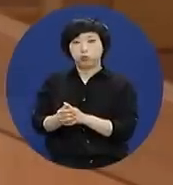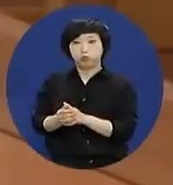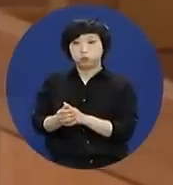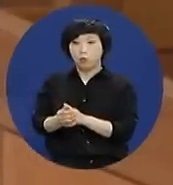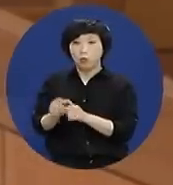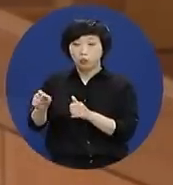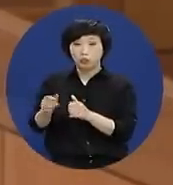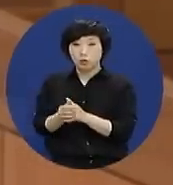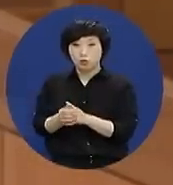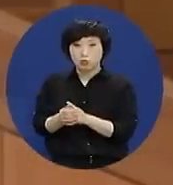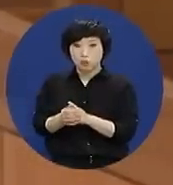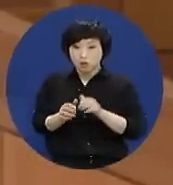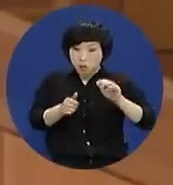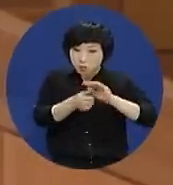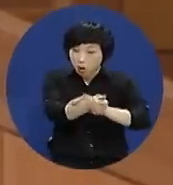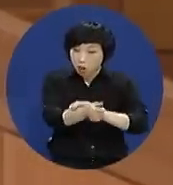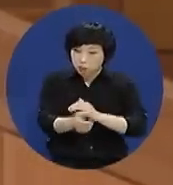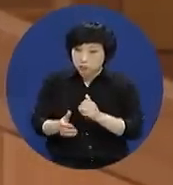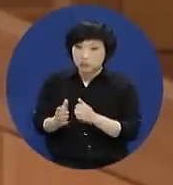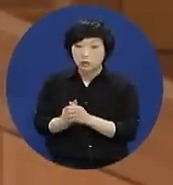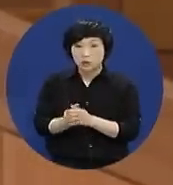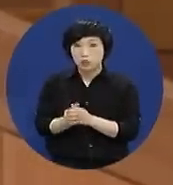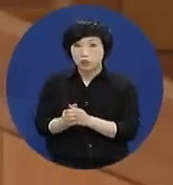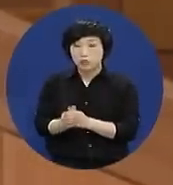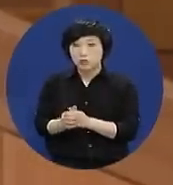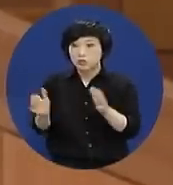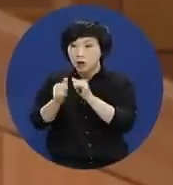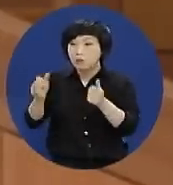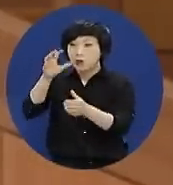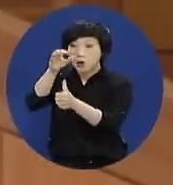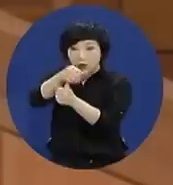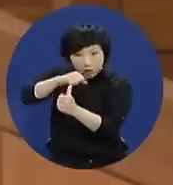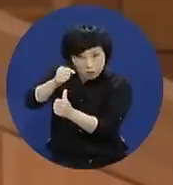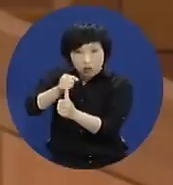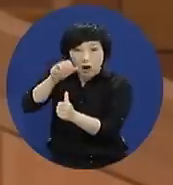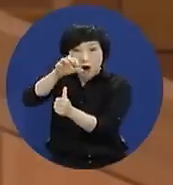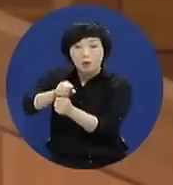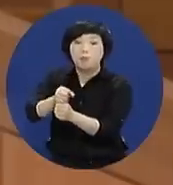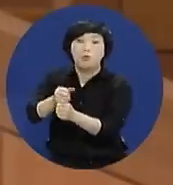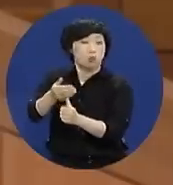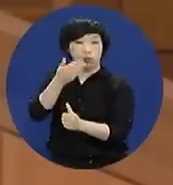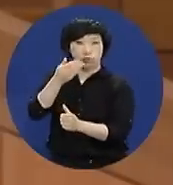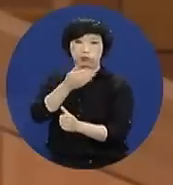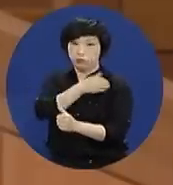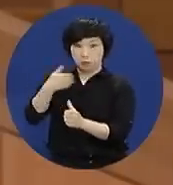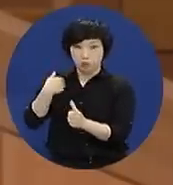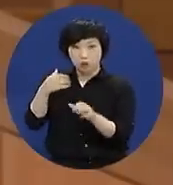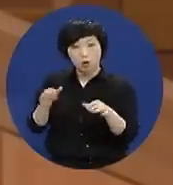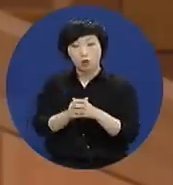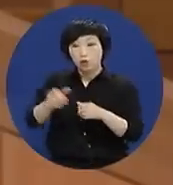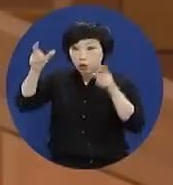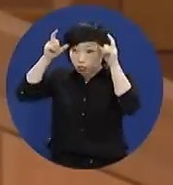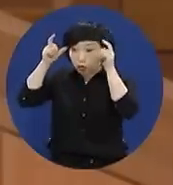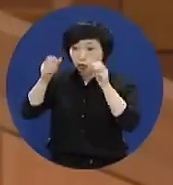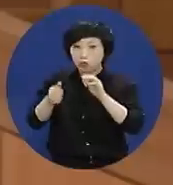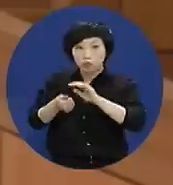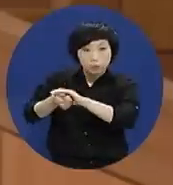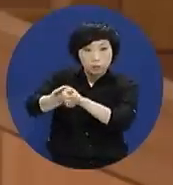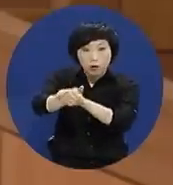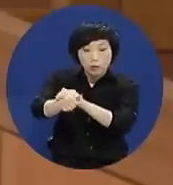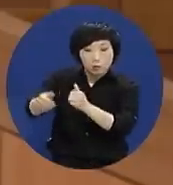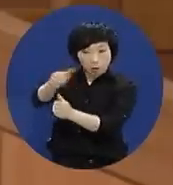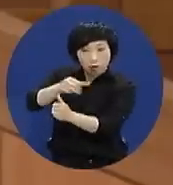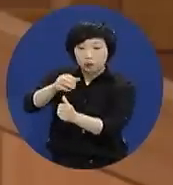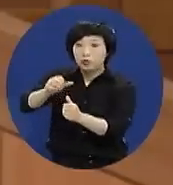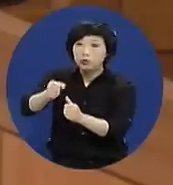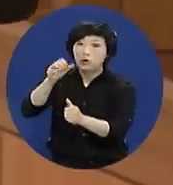と同じくらいの人間を飲み込んでも足りないほどです牛も